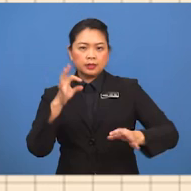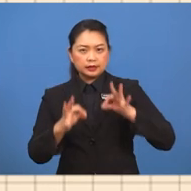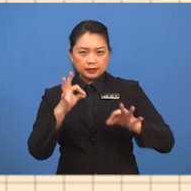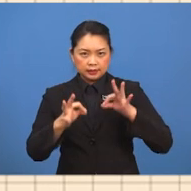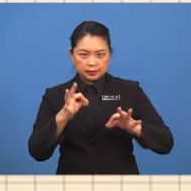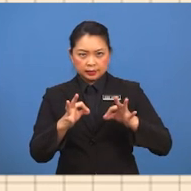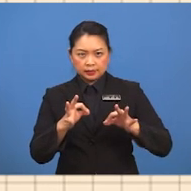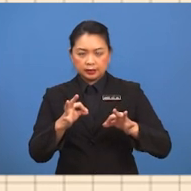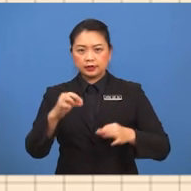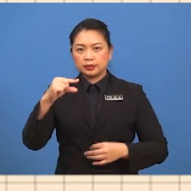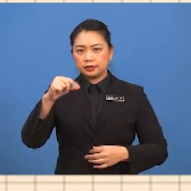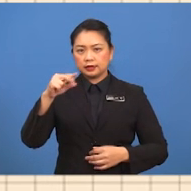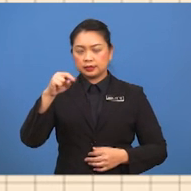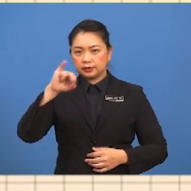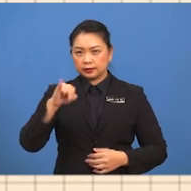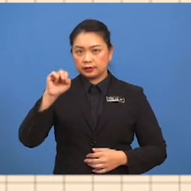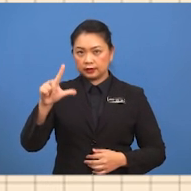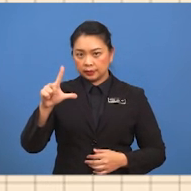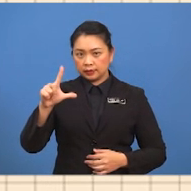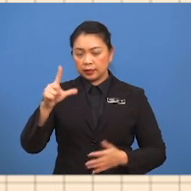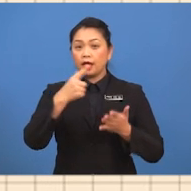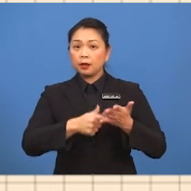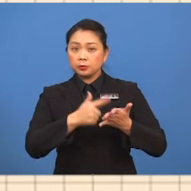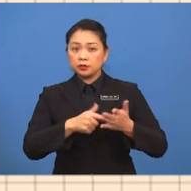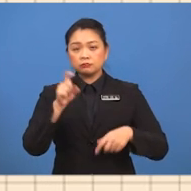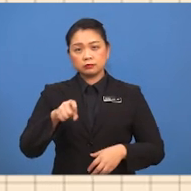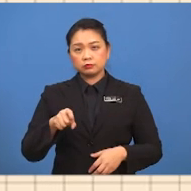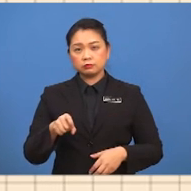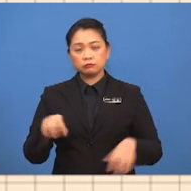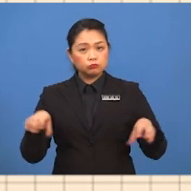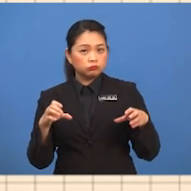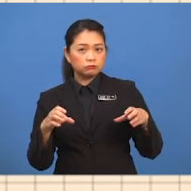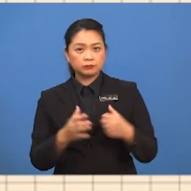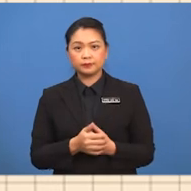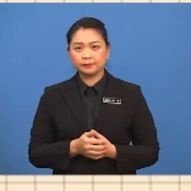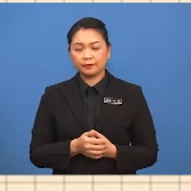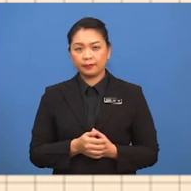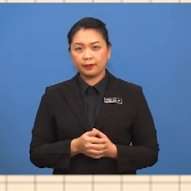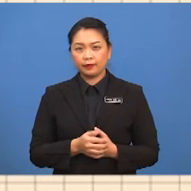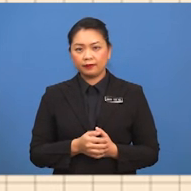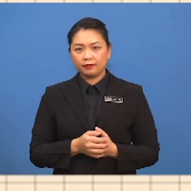sekiranya bilangan nilai data adalah ganjil, apakah yang perlu kita lakukan?